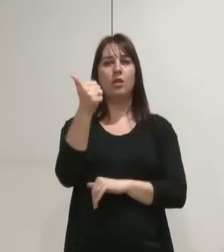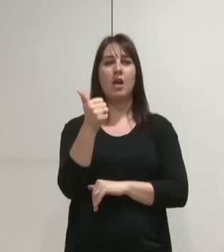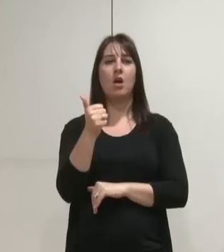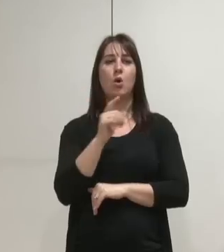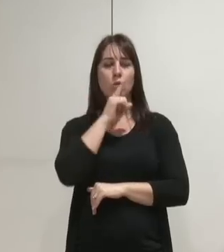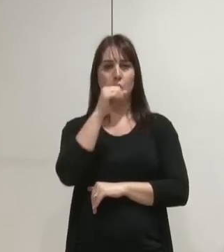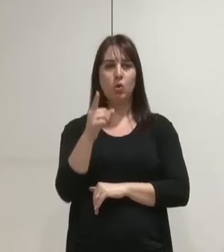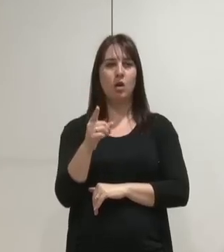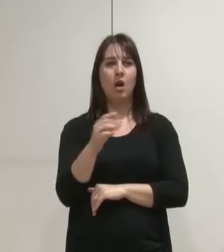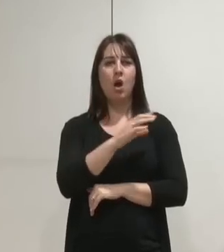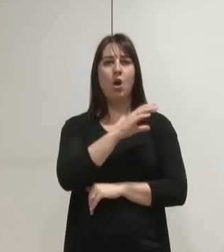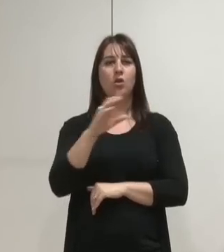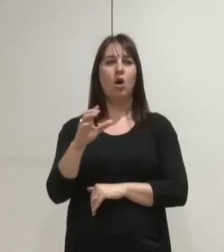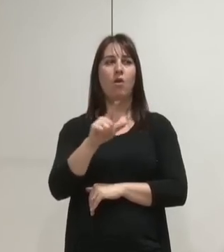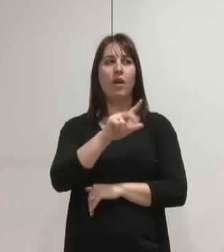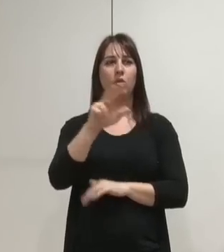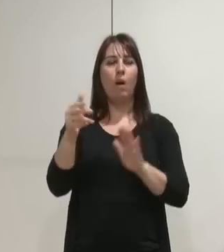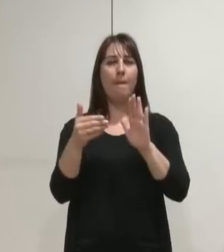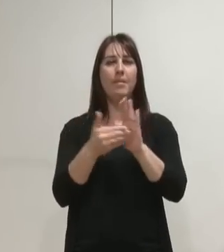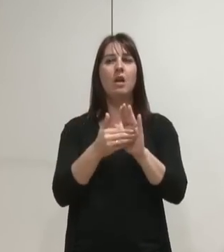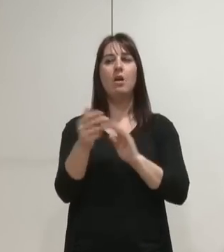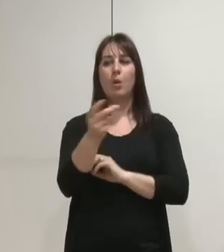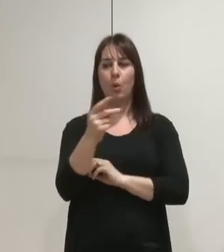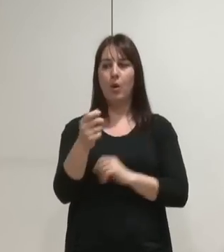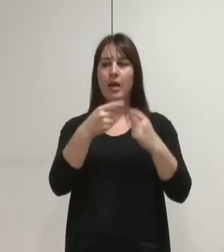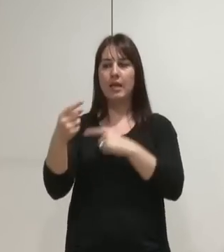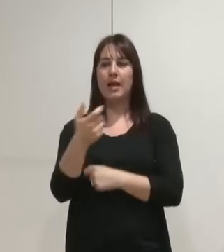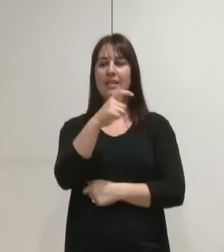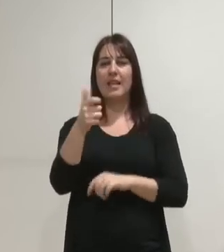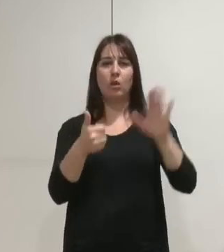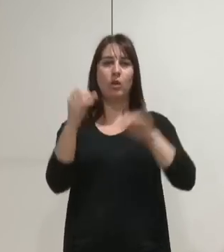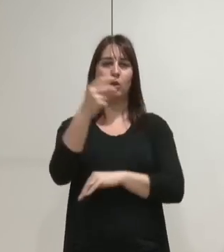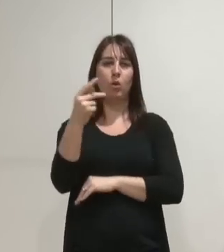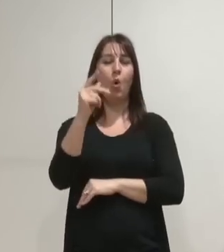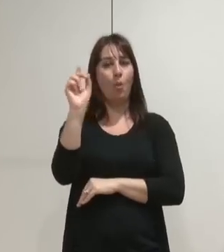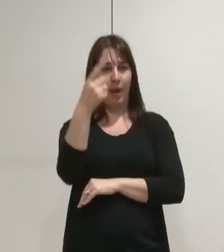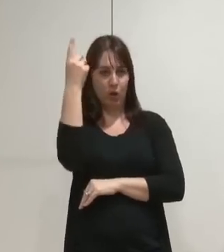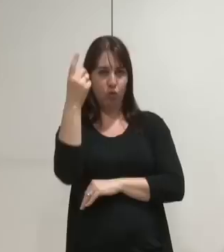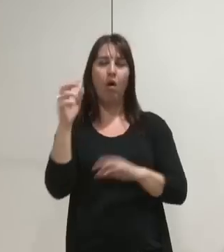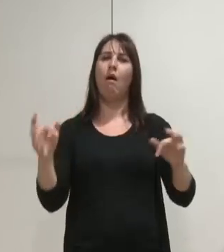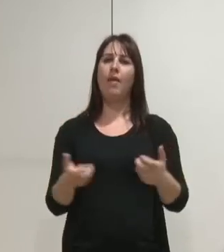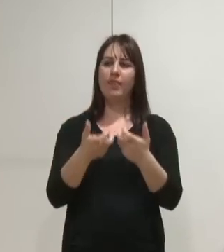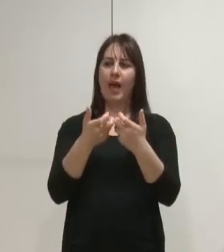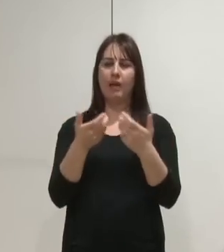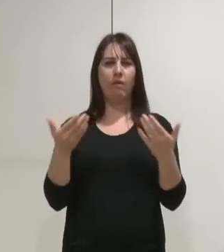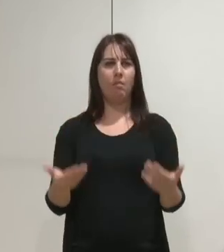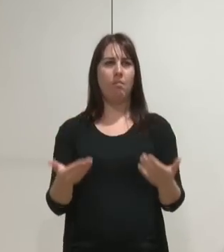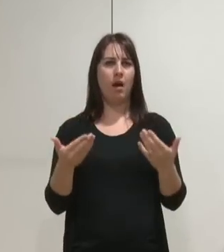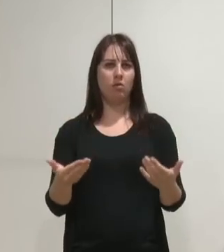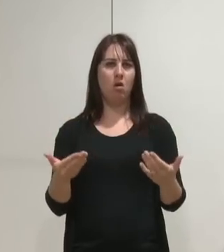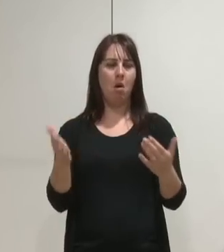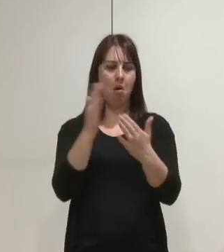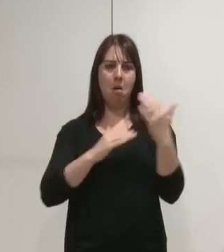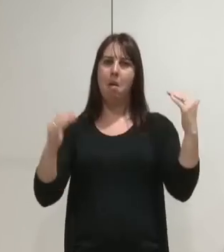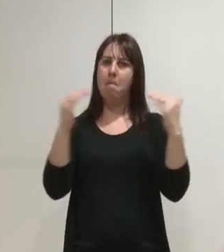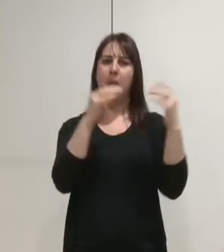122360 € correspondant à 760 € jour tarif d'orénavant aligné et